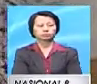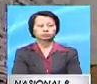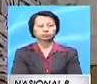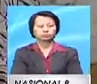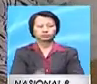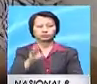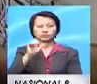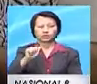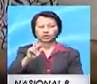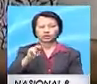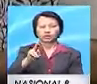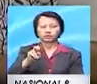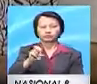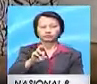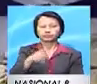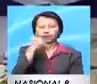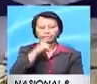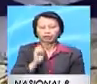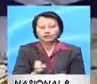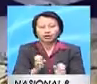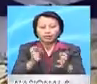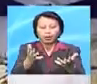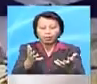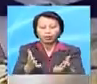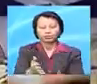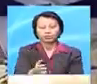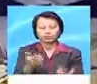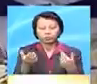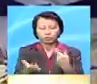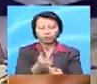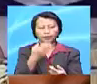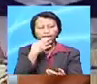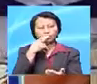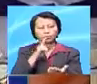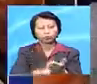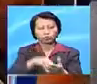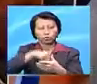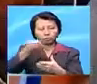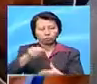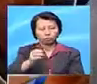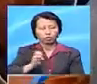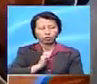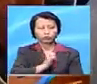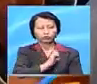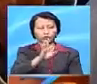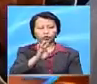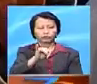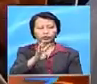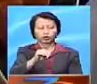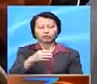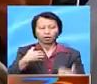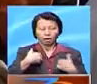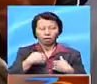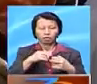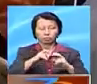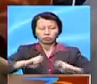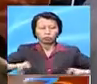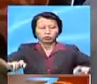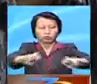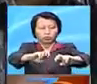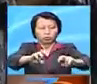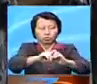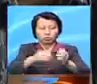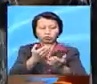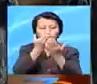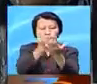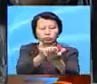Namun Tan Sri Anwar tidak mahu terburu-buru sehinggalah notis dikeluarkan Exco FAM untuk mengadakan kongres serta